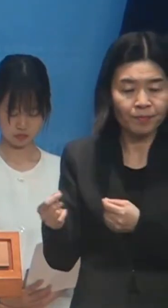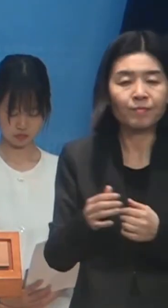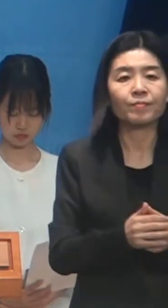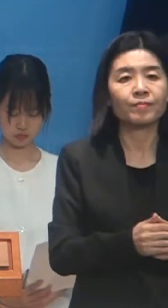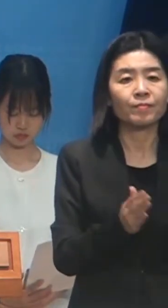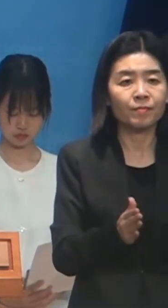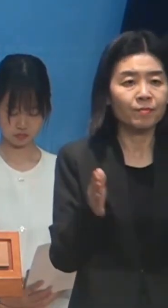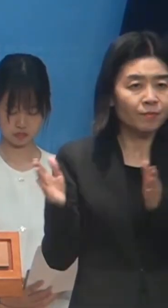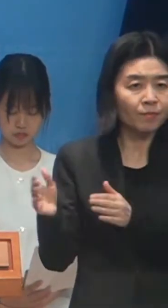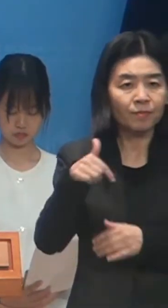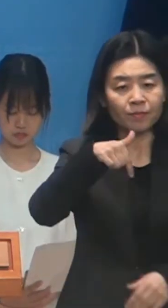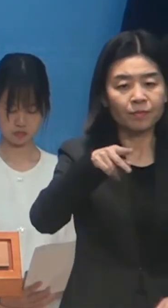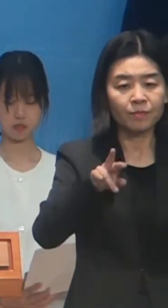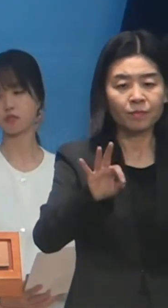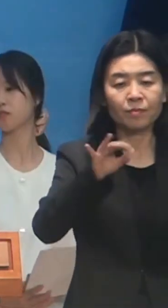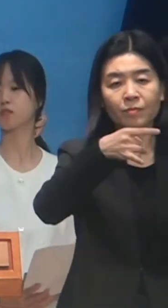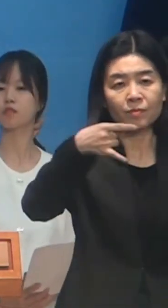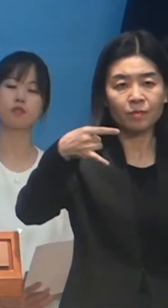다음은 경희대학교